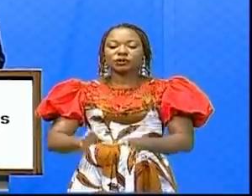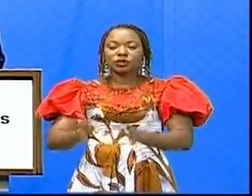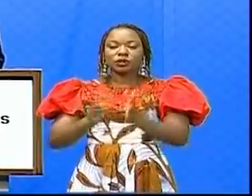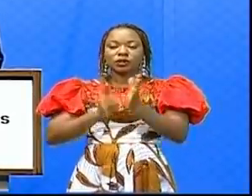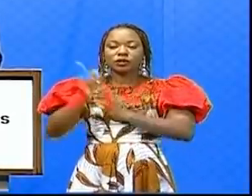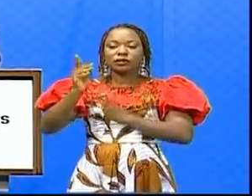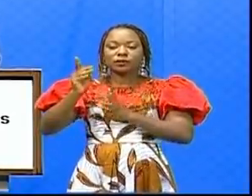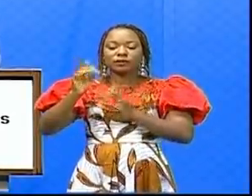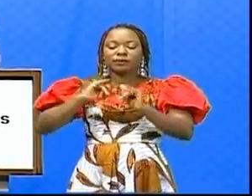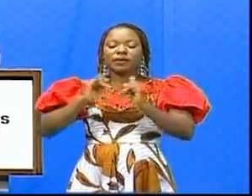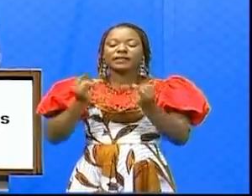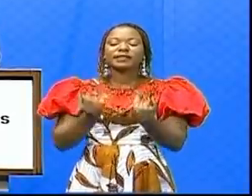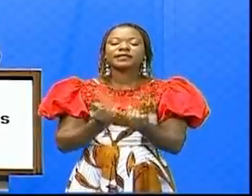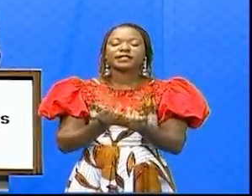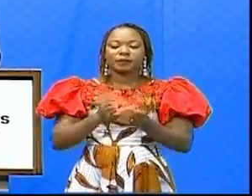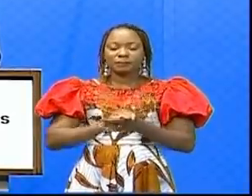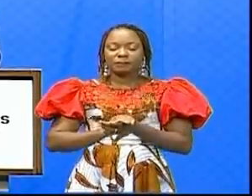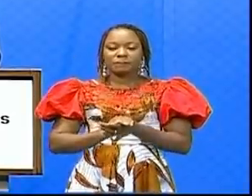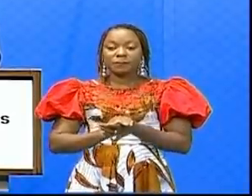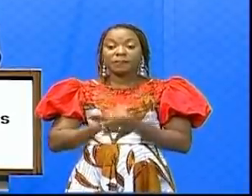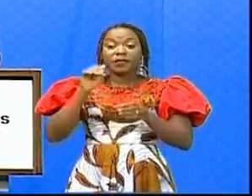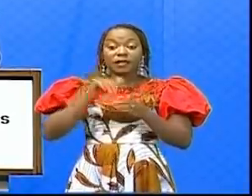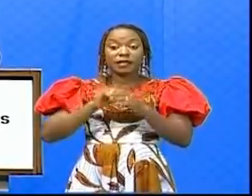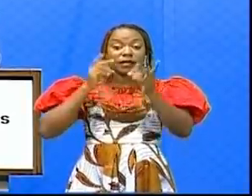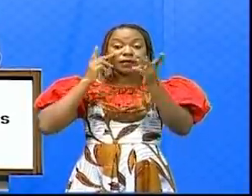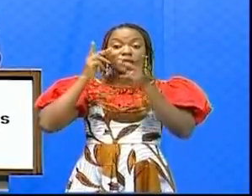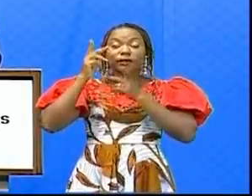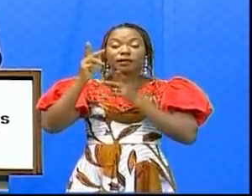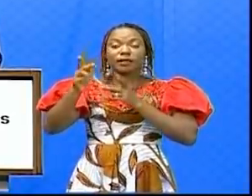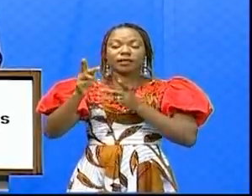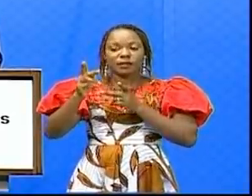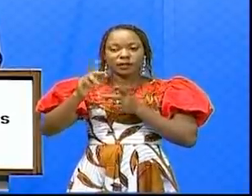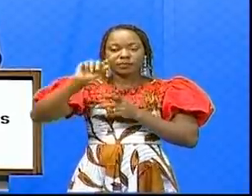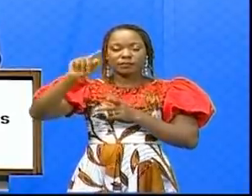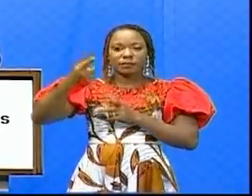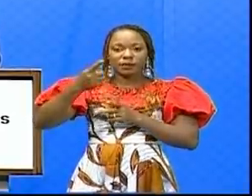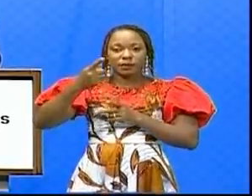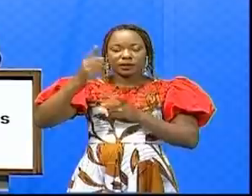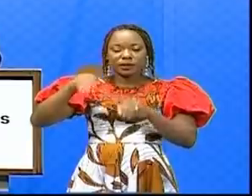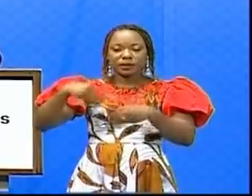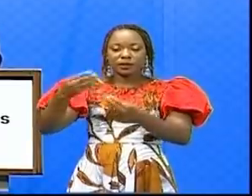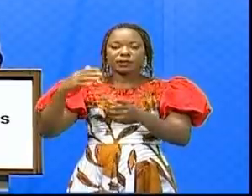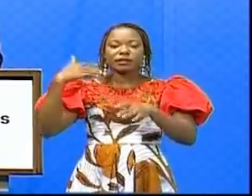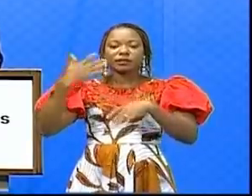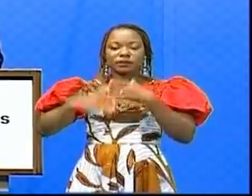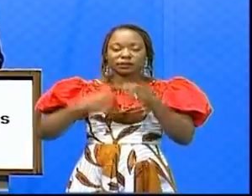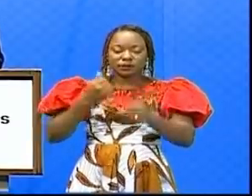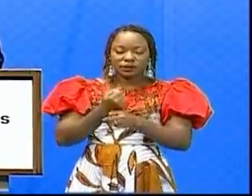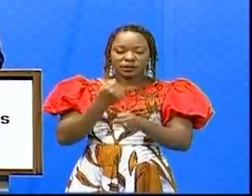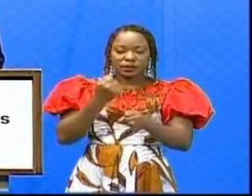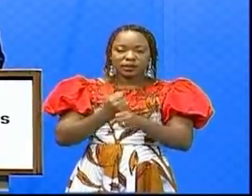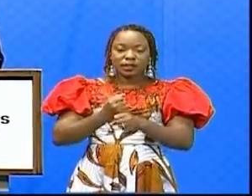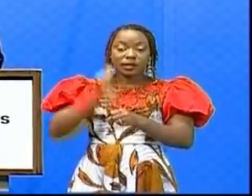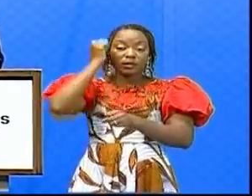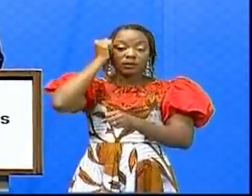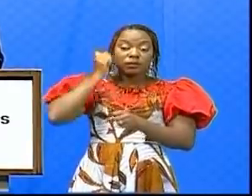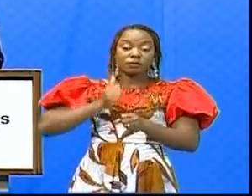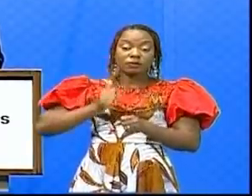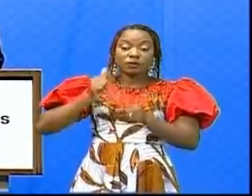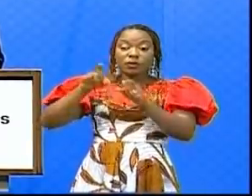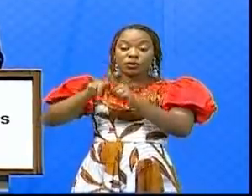développements industriels. Dans la perspective du lancement de la première phase de la mise en service du port en eau profonde de Banana prévue